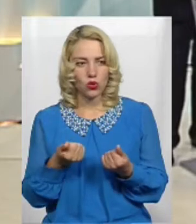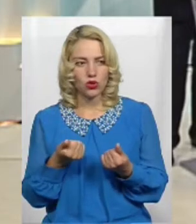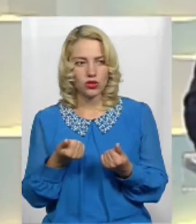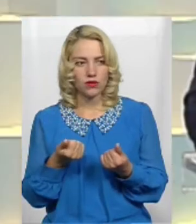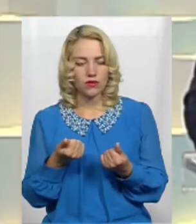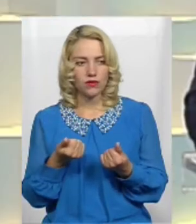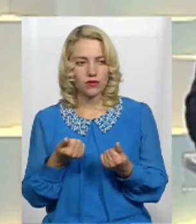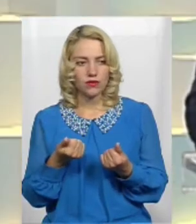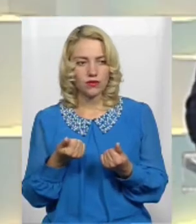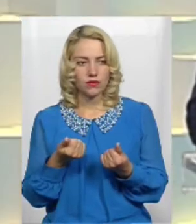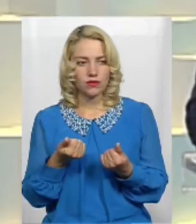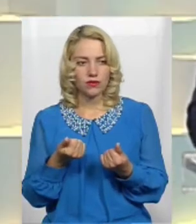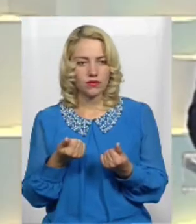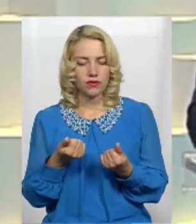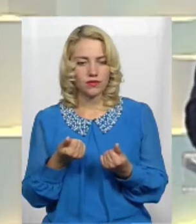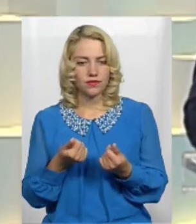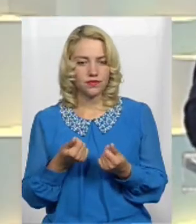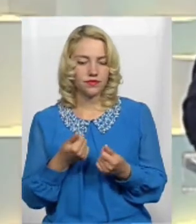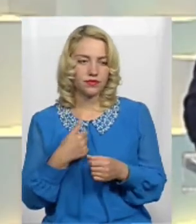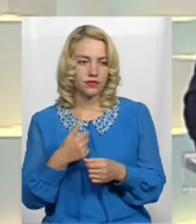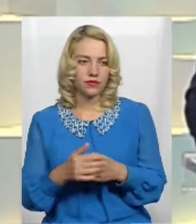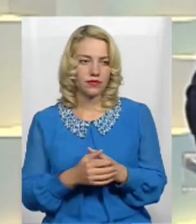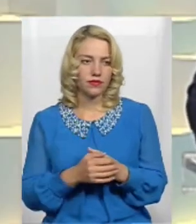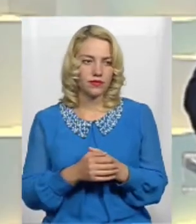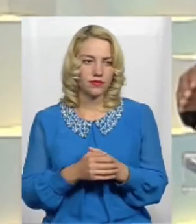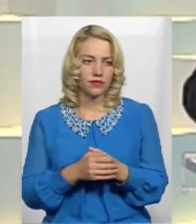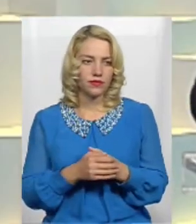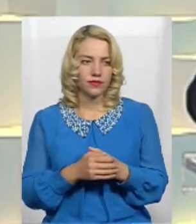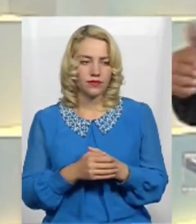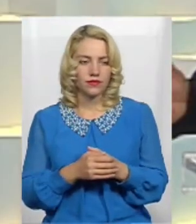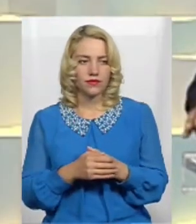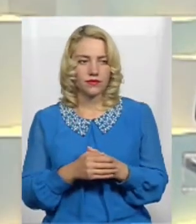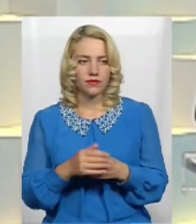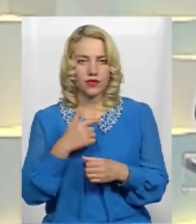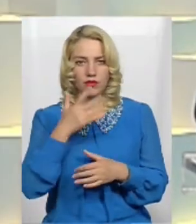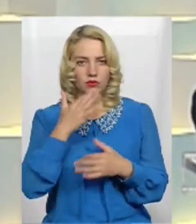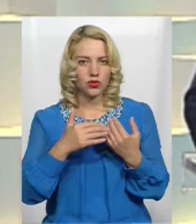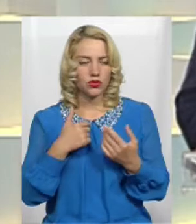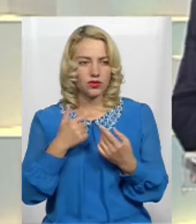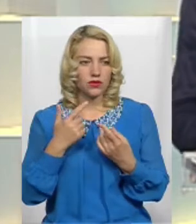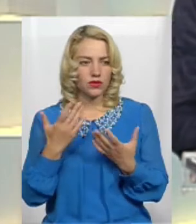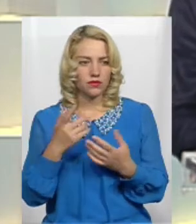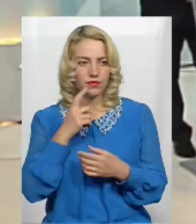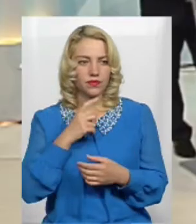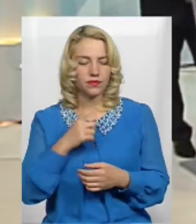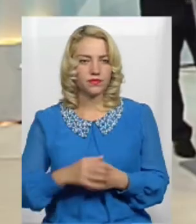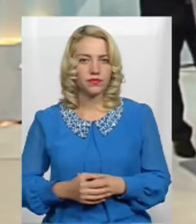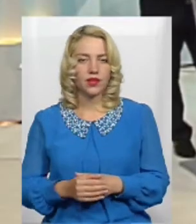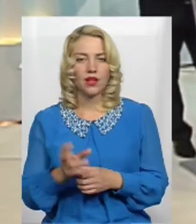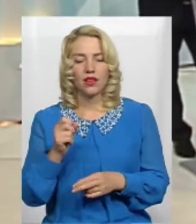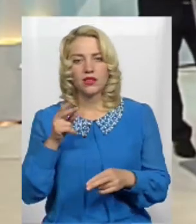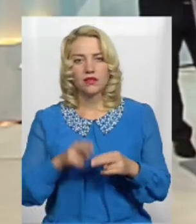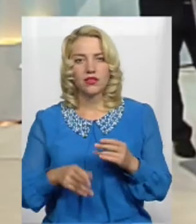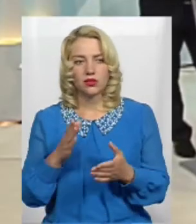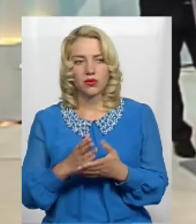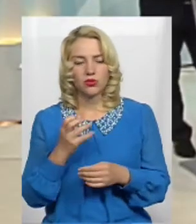їй належать, а не минує їх розпоряджатися кимось чужим чи державними органами тощо. На завершення